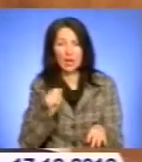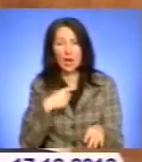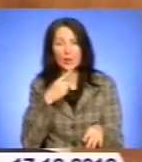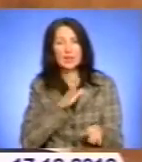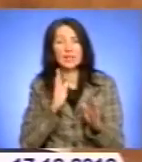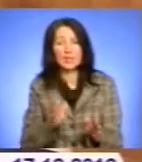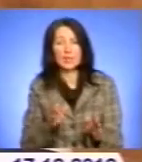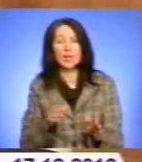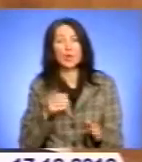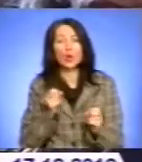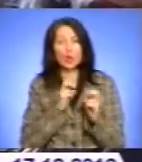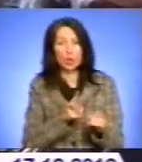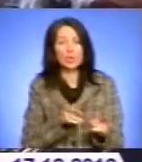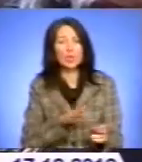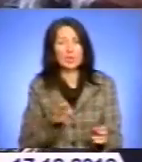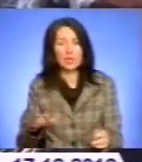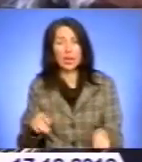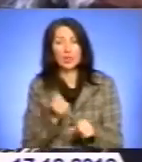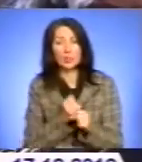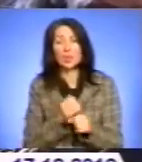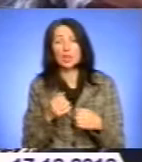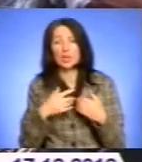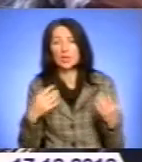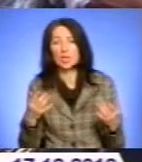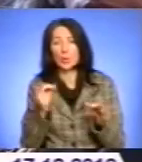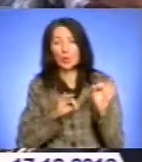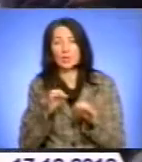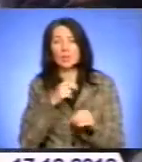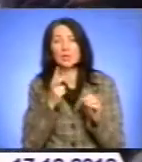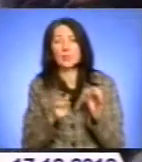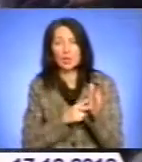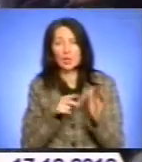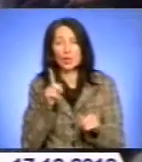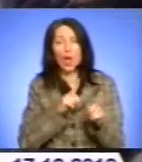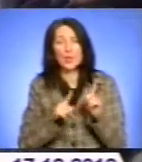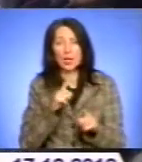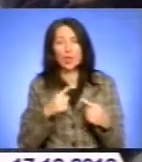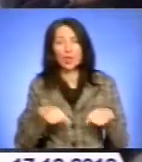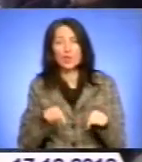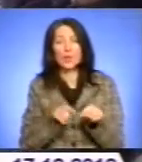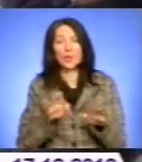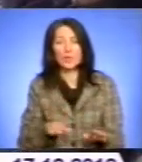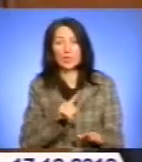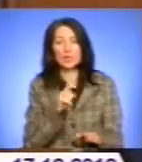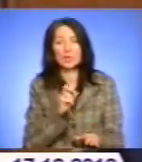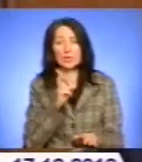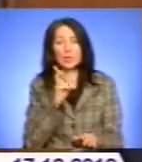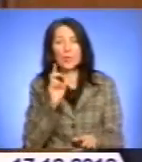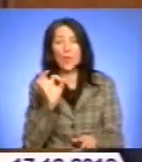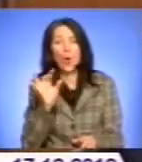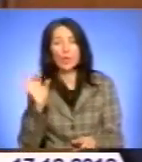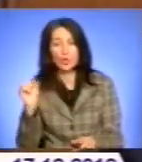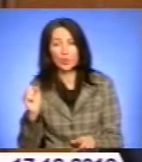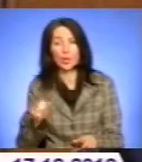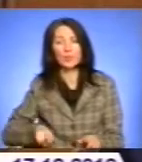виробили практичні рекомендації. 13-ту за рахунком семінар-нараду у грудні організували у приміщенні Зборівської райдержадміністрації. Проблему